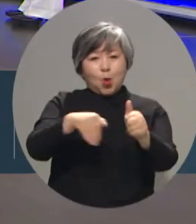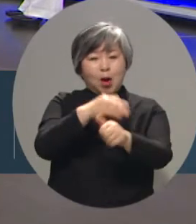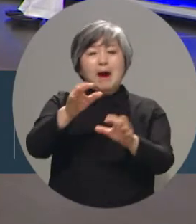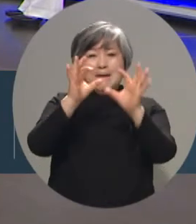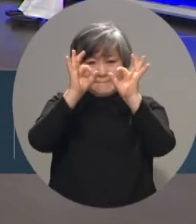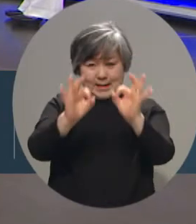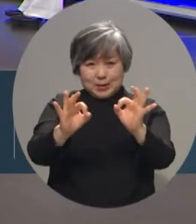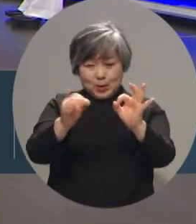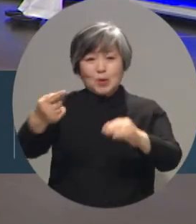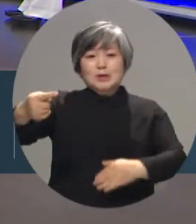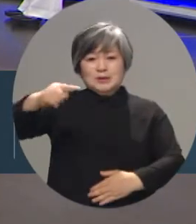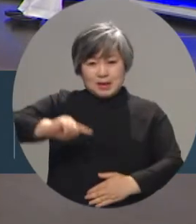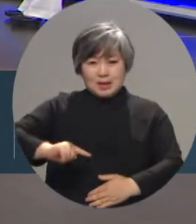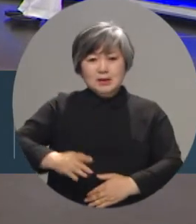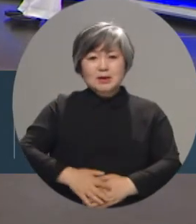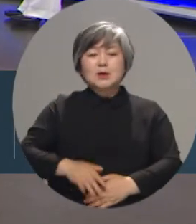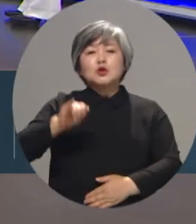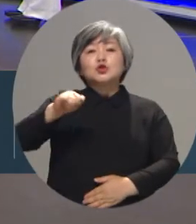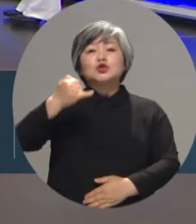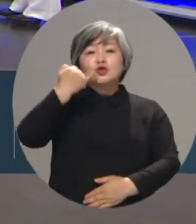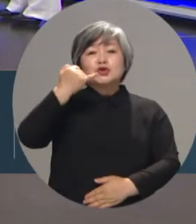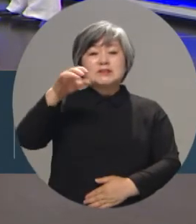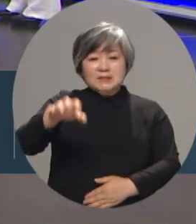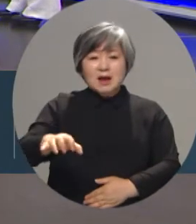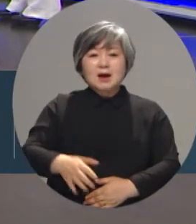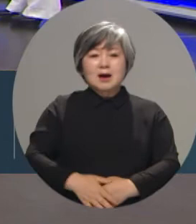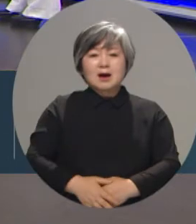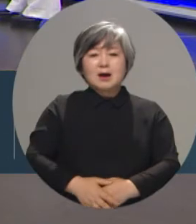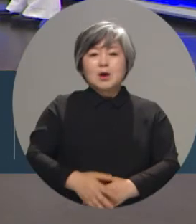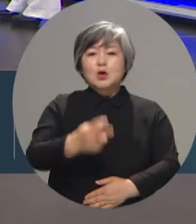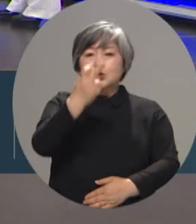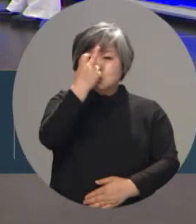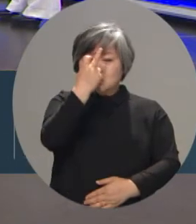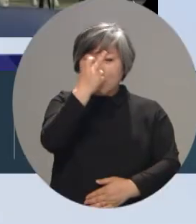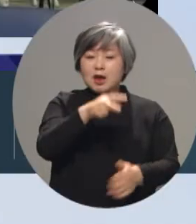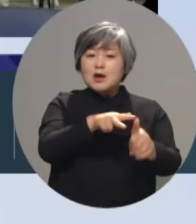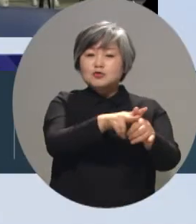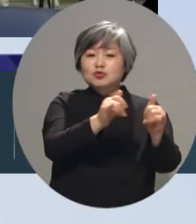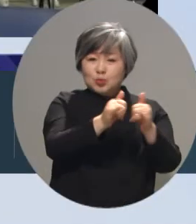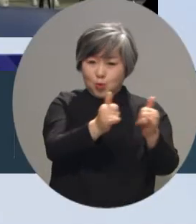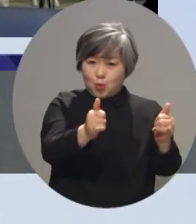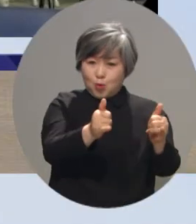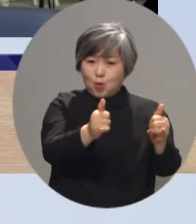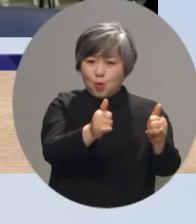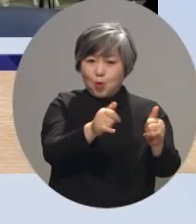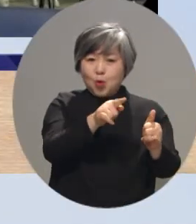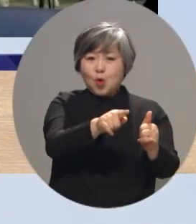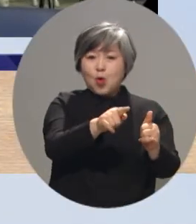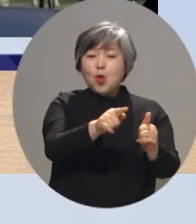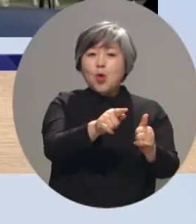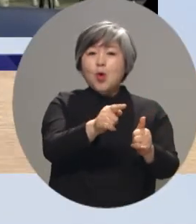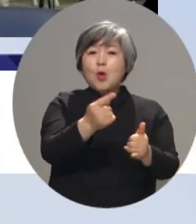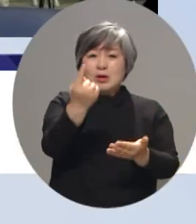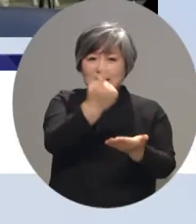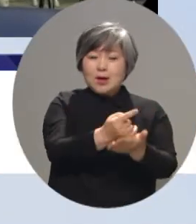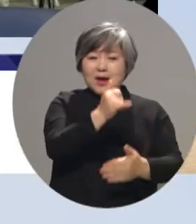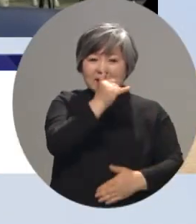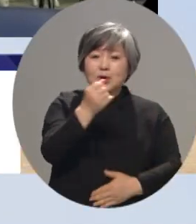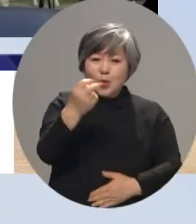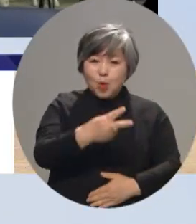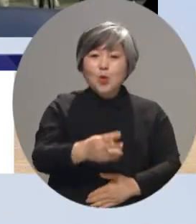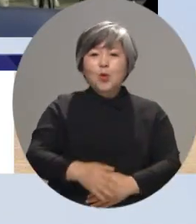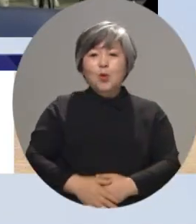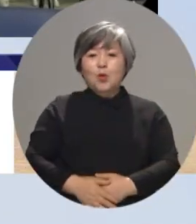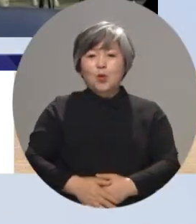네, 이번에는 순창으로 한번 가보겠습니다. 네, 최기환 후보 선거사무소에 후보님 나와 계신 것 같고요.